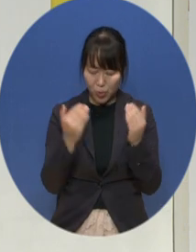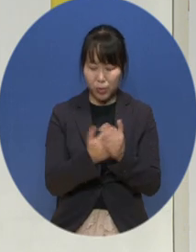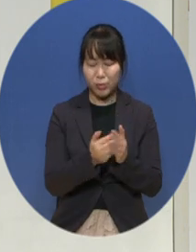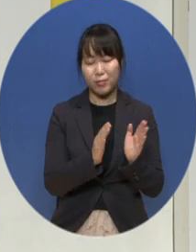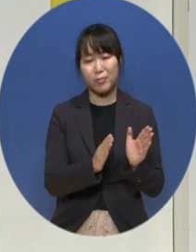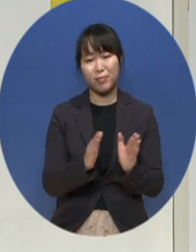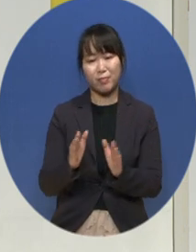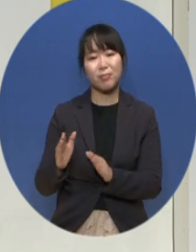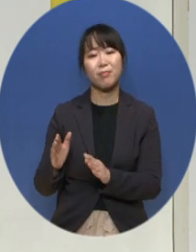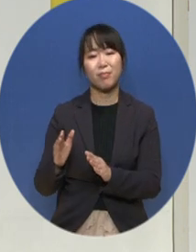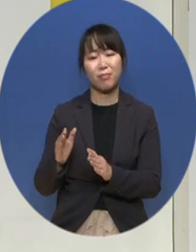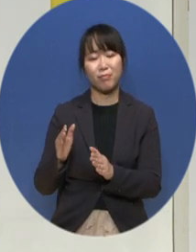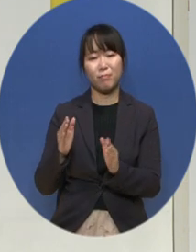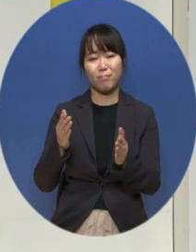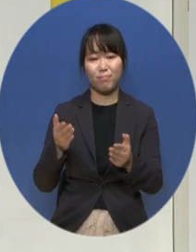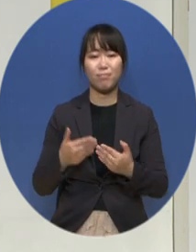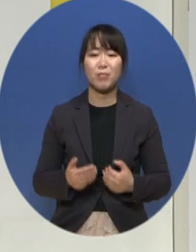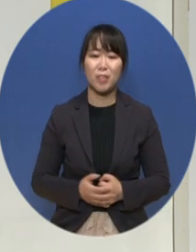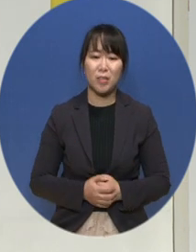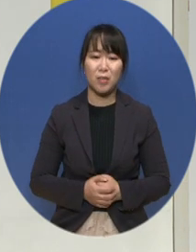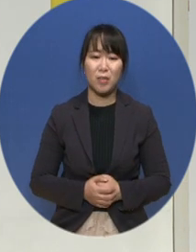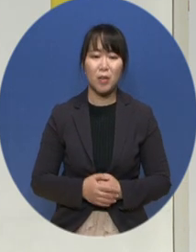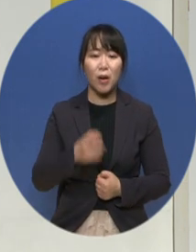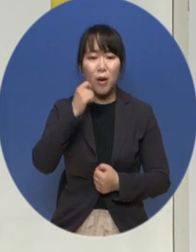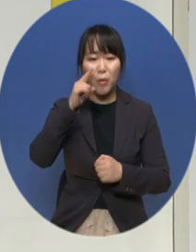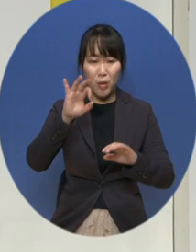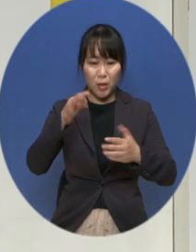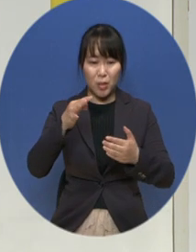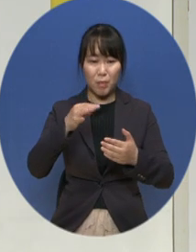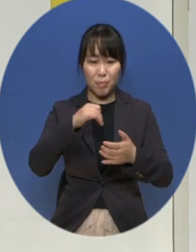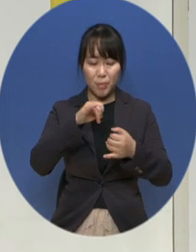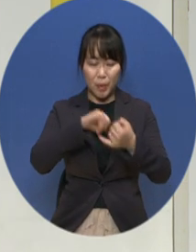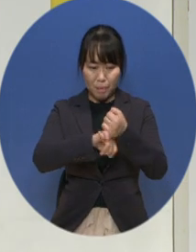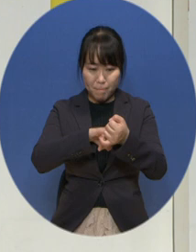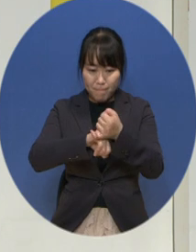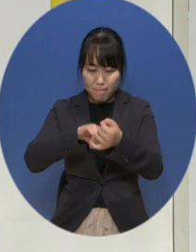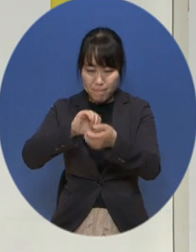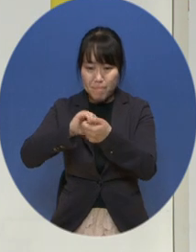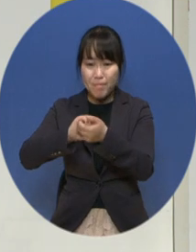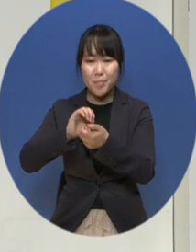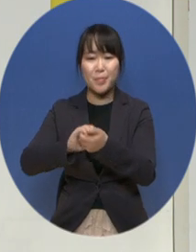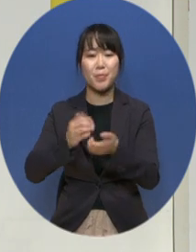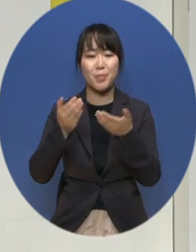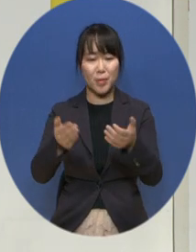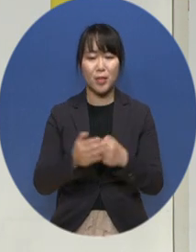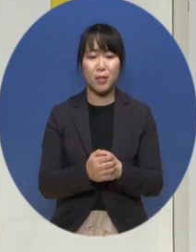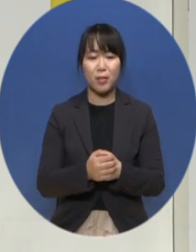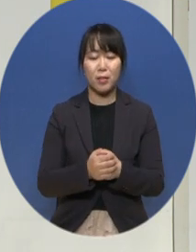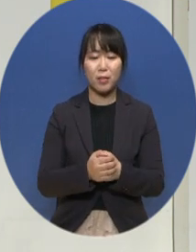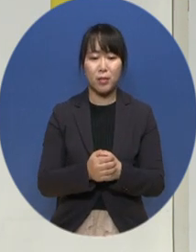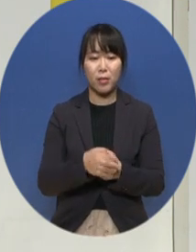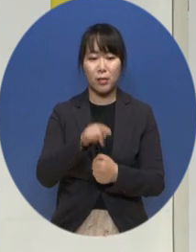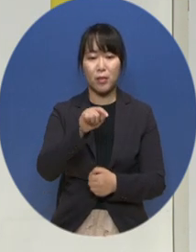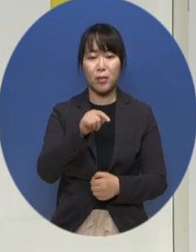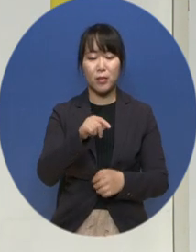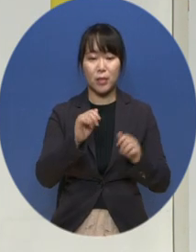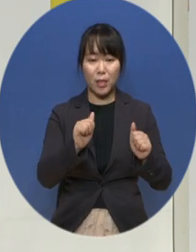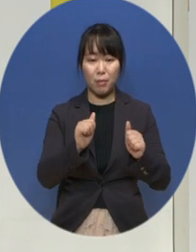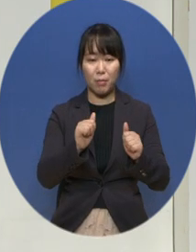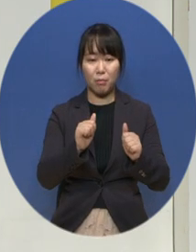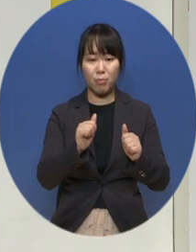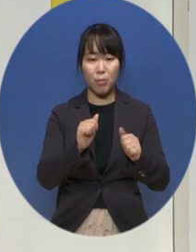해서 발현 해주셔도 의롭게 날짜에 주도록 해라 왜냐면 제가 는 사회 원소 나오자마자 이제 개업을